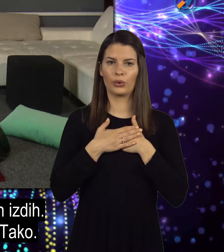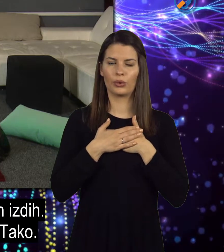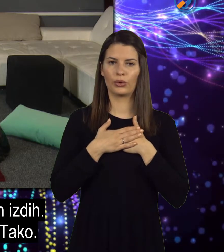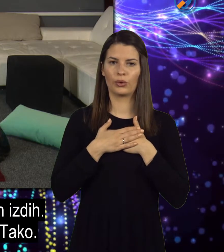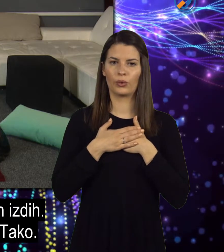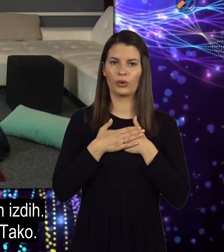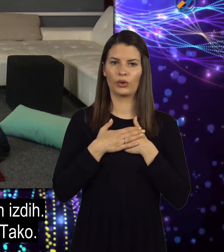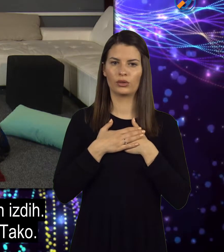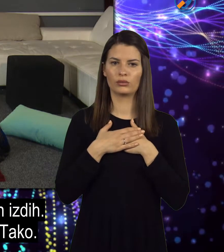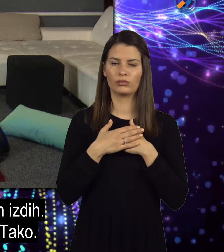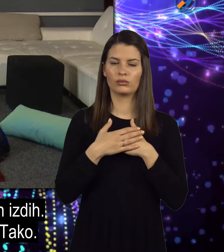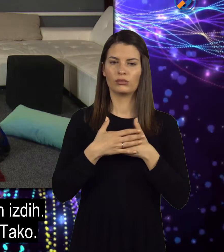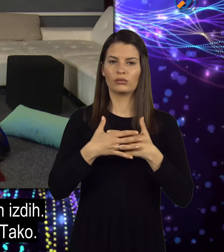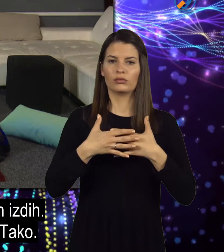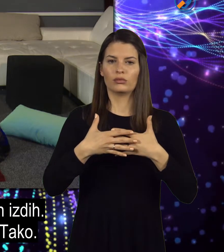Izdih.